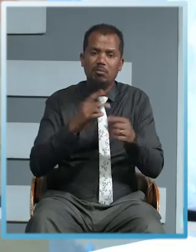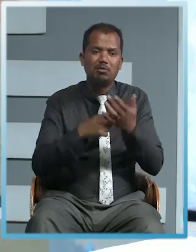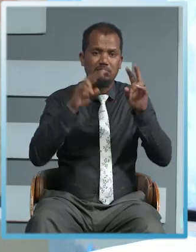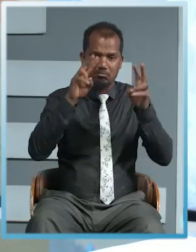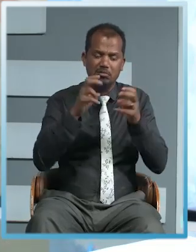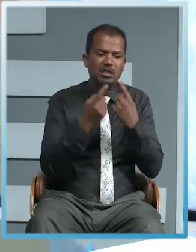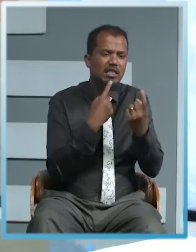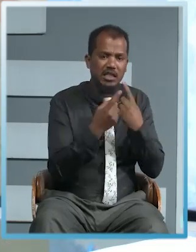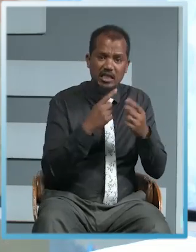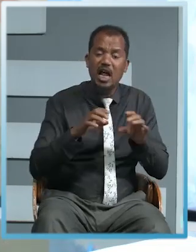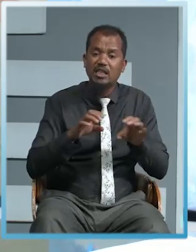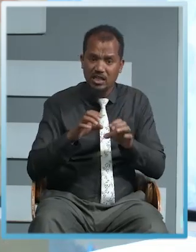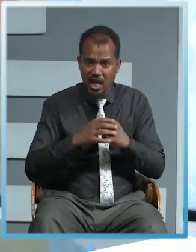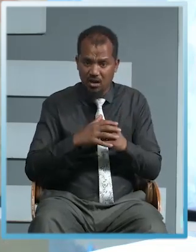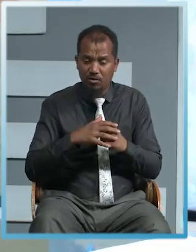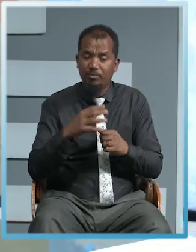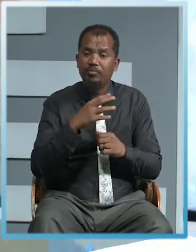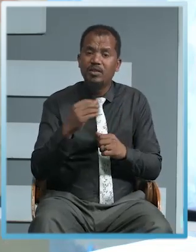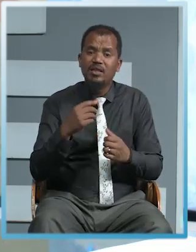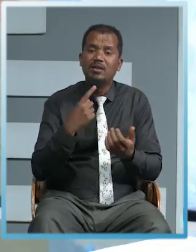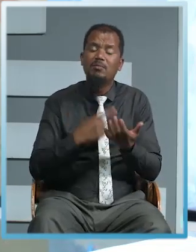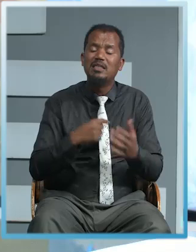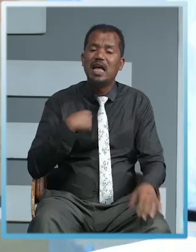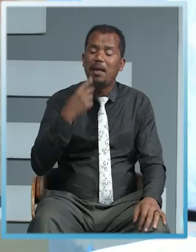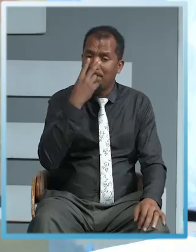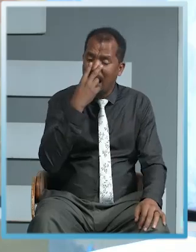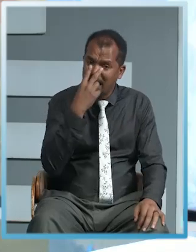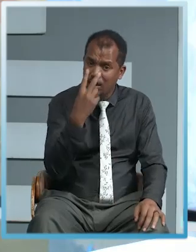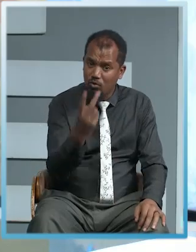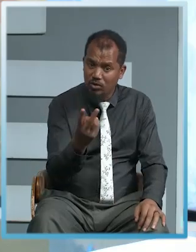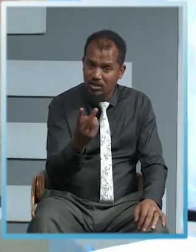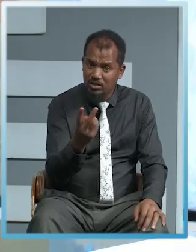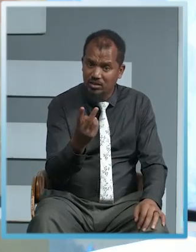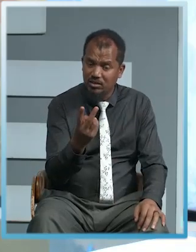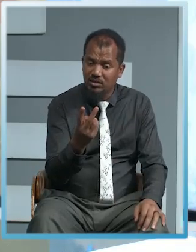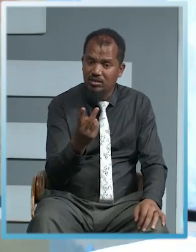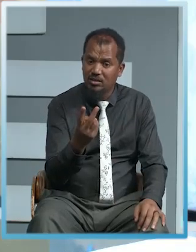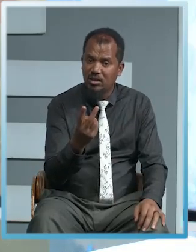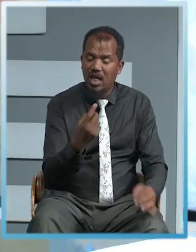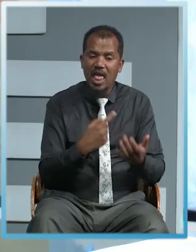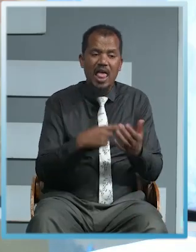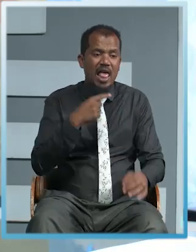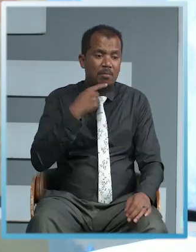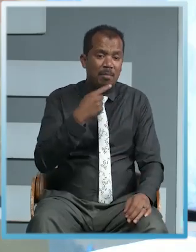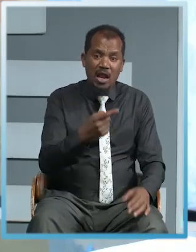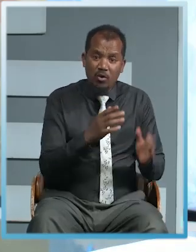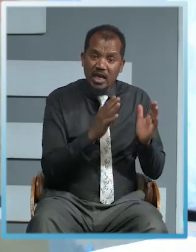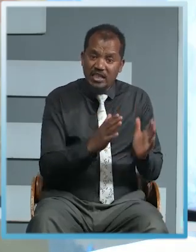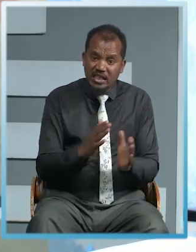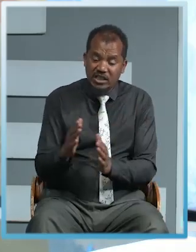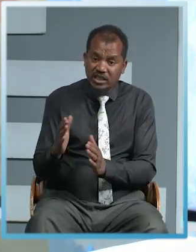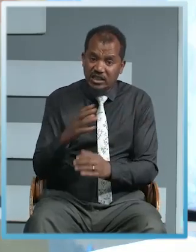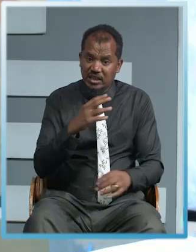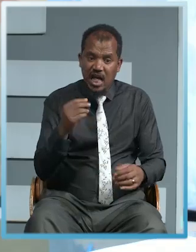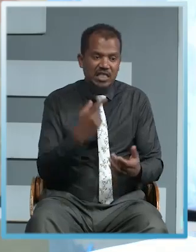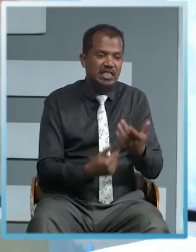ርስ ላይ ንግግር አድርጌያለሁ እና በዛ ባየሁት ይሄ የሚባለው የዝግጅት